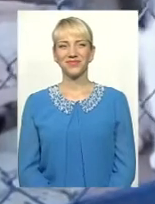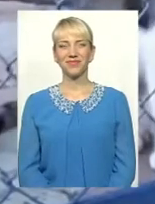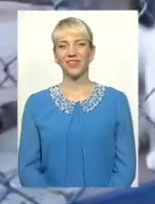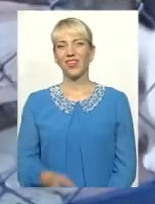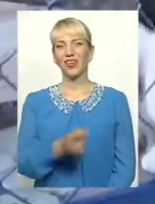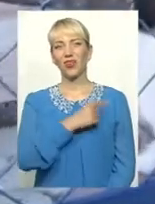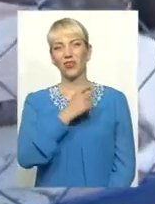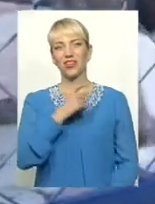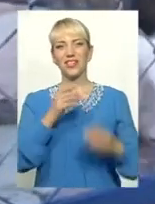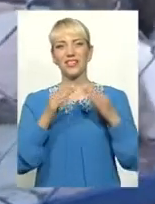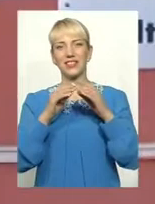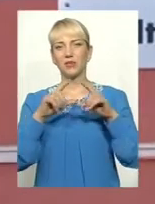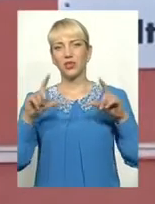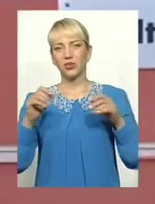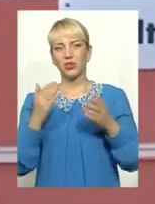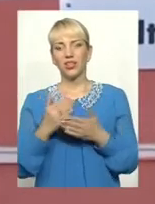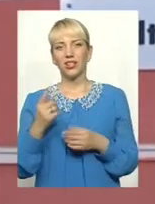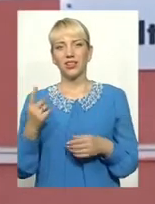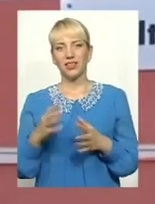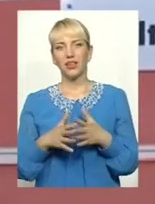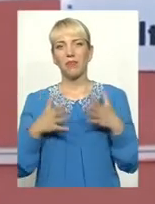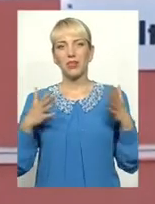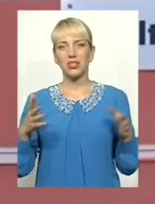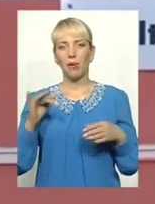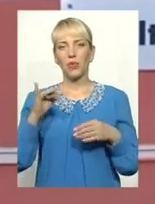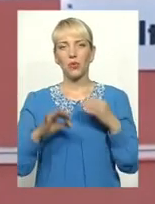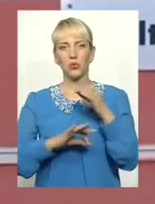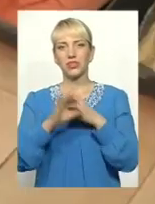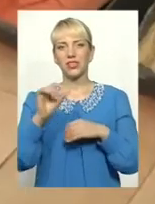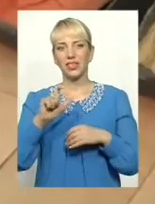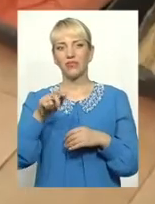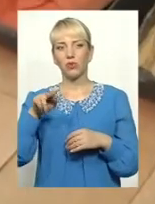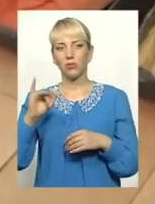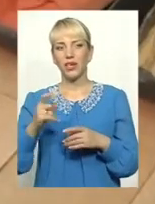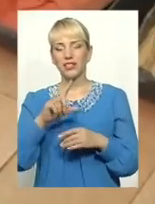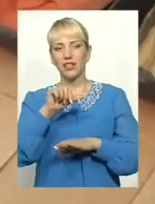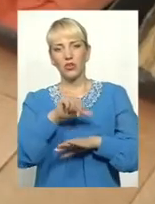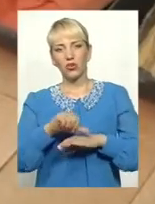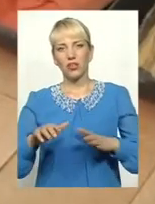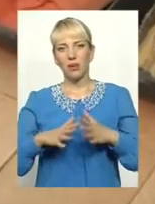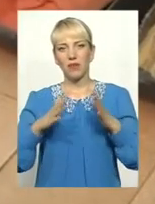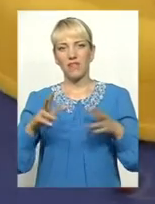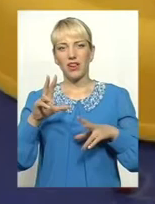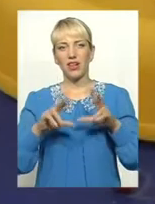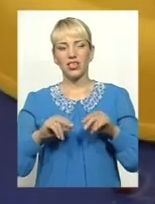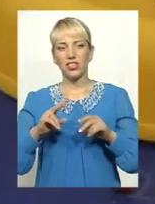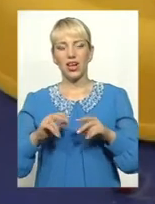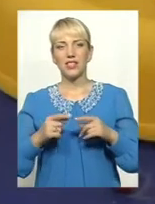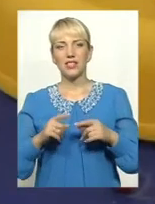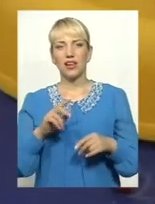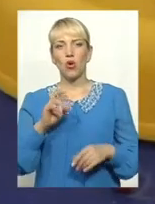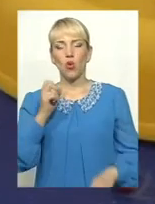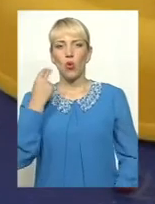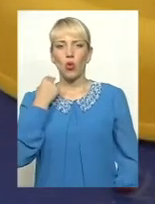Одеський притулок для тварин є єдиним таким масштабним в Східній Європі. А за кордоном найбільшими вважаються притулки для бездомних тварин у Лондоні